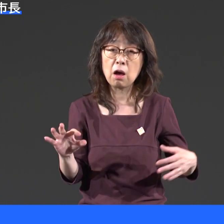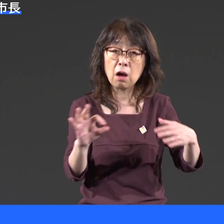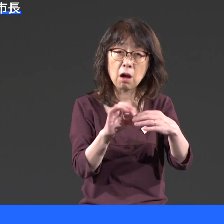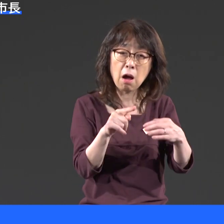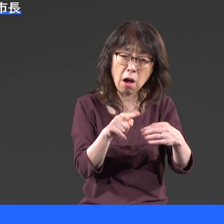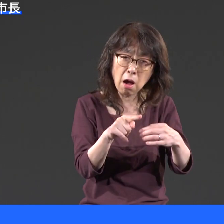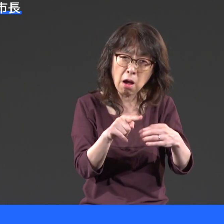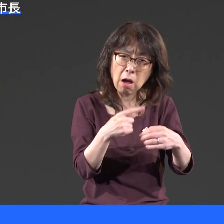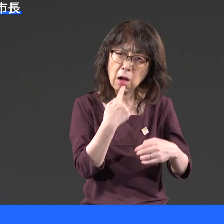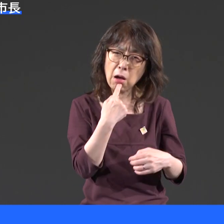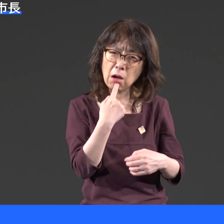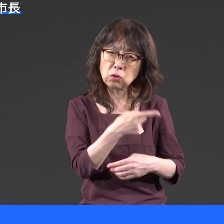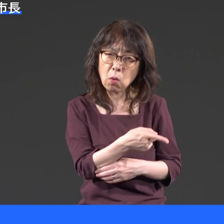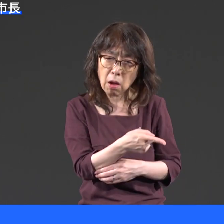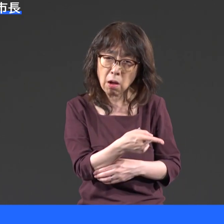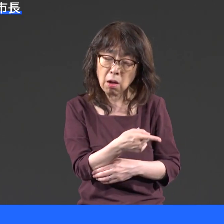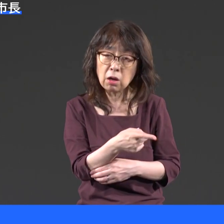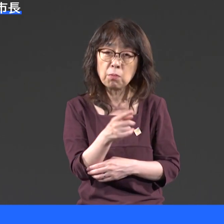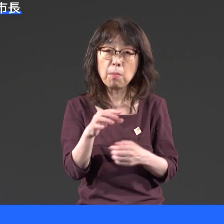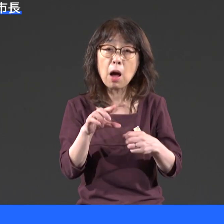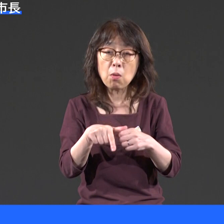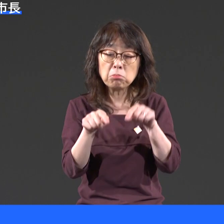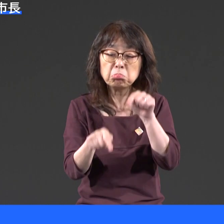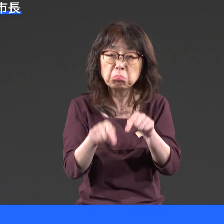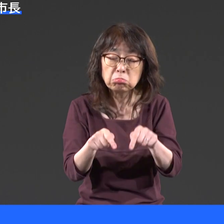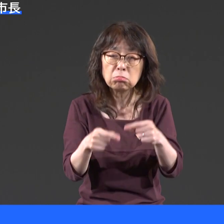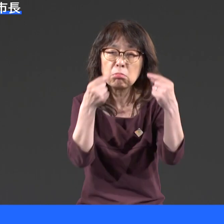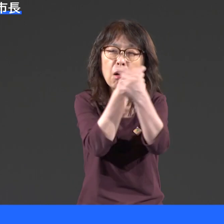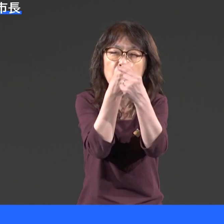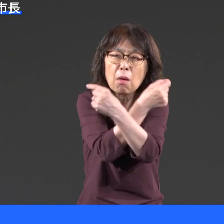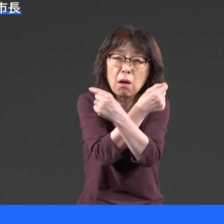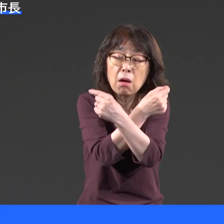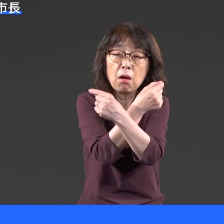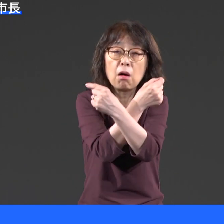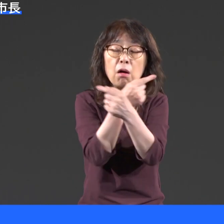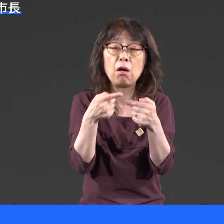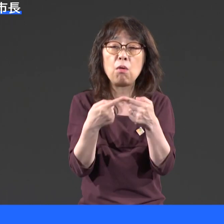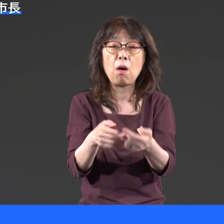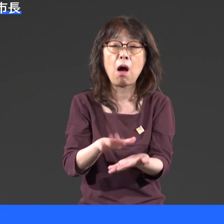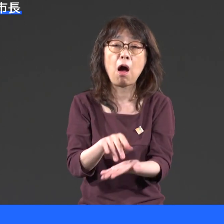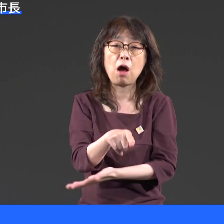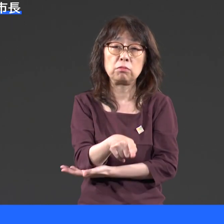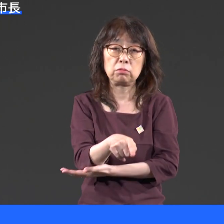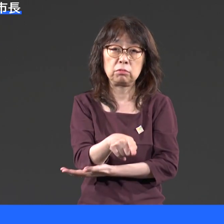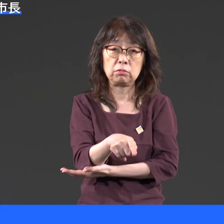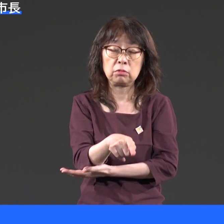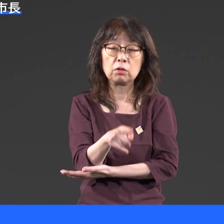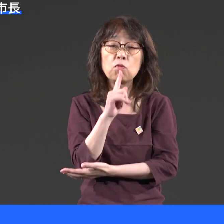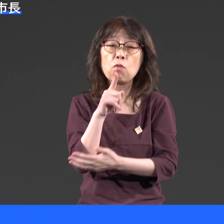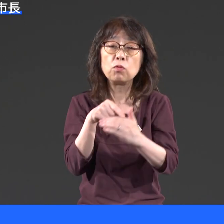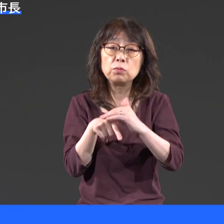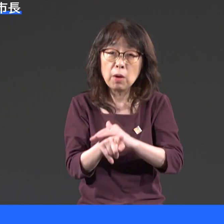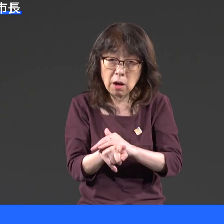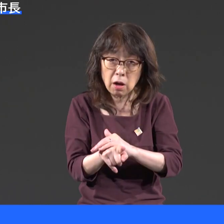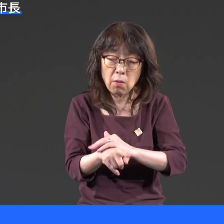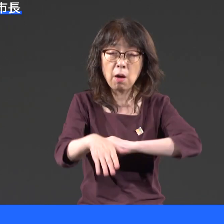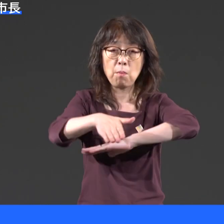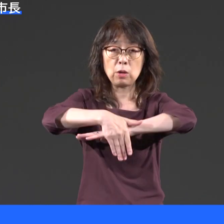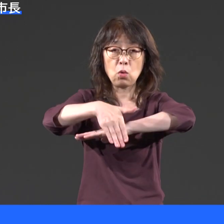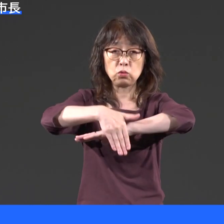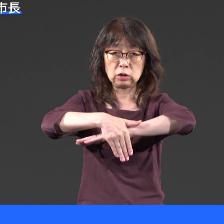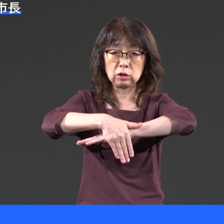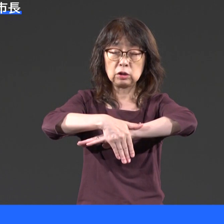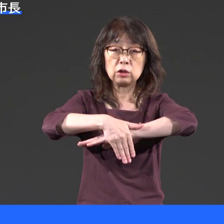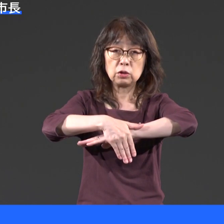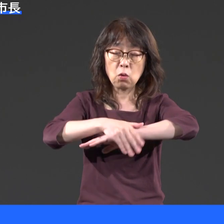これは誤入力というようなことが原因ということで、されておりますので、まあ、こういったことについては窓口での対